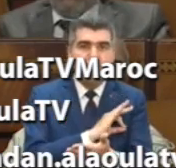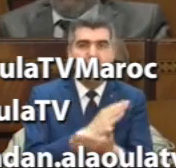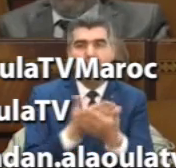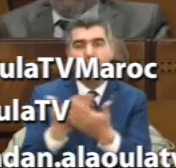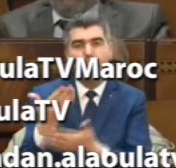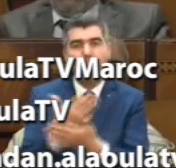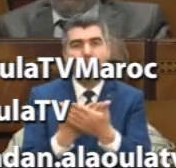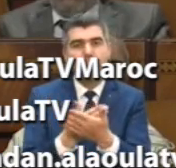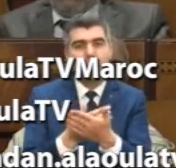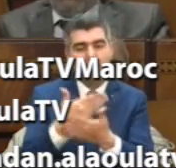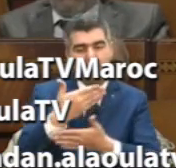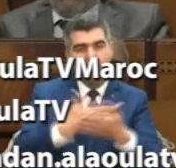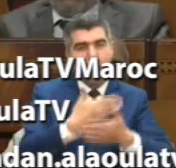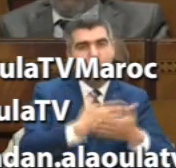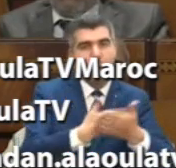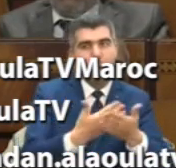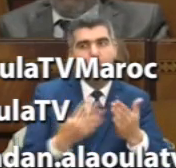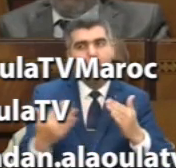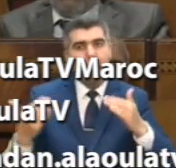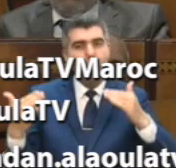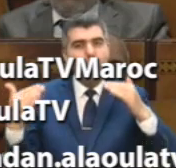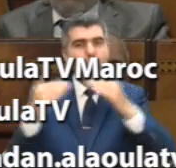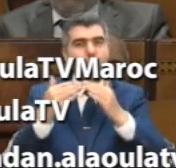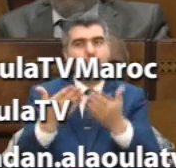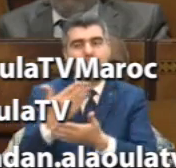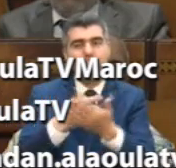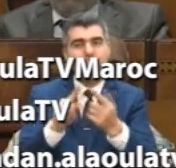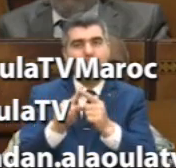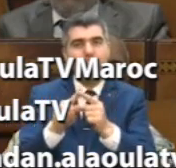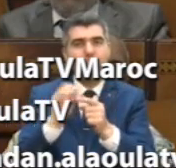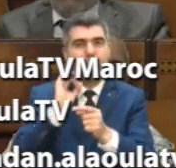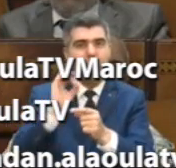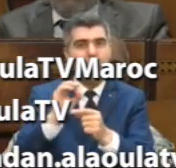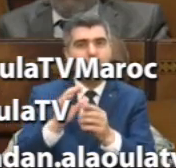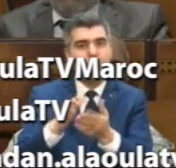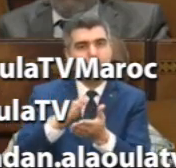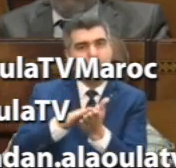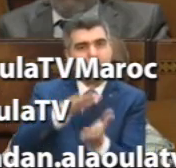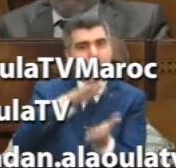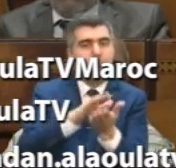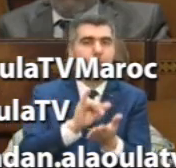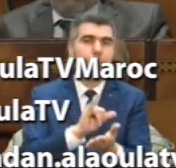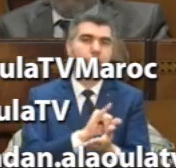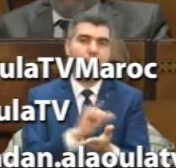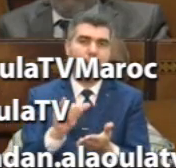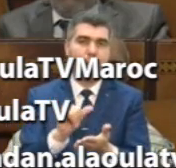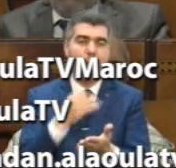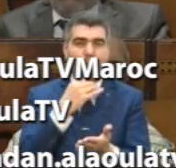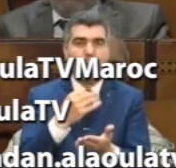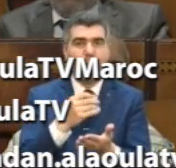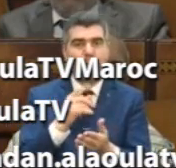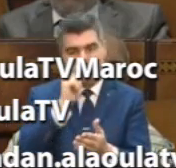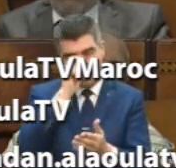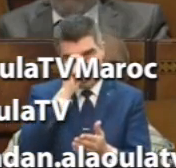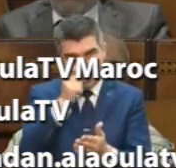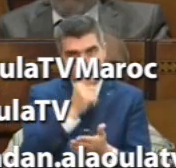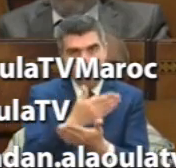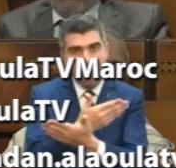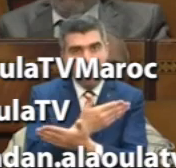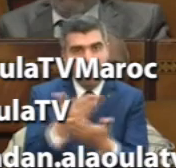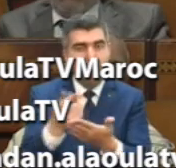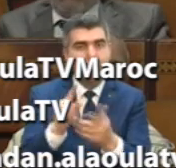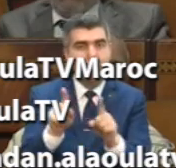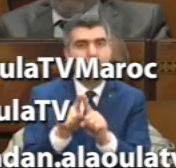في الوثائق بين المحاكم المغربية. هي مناسبة كذلك لنشيد بالجالية المغربية وبدورها في الدفاع عن